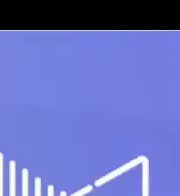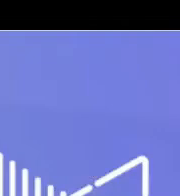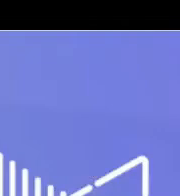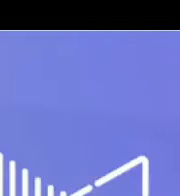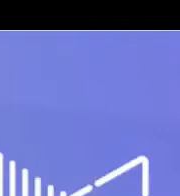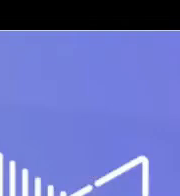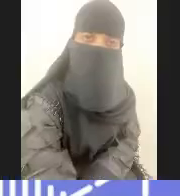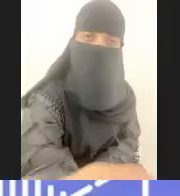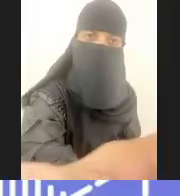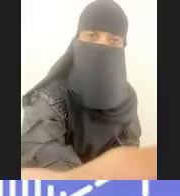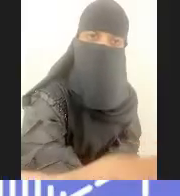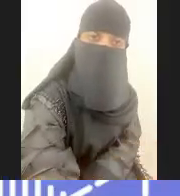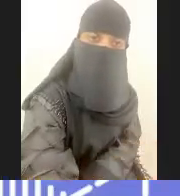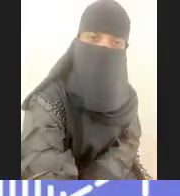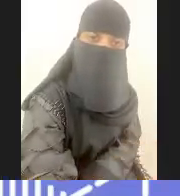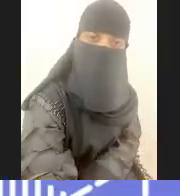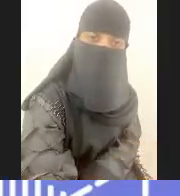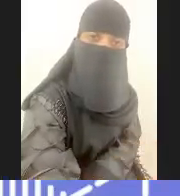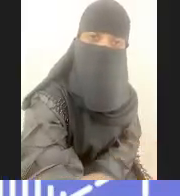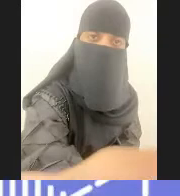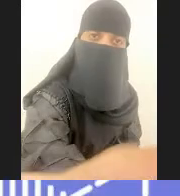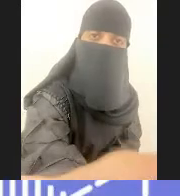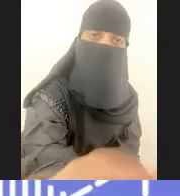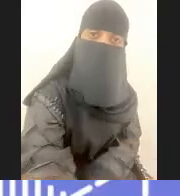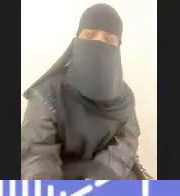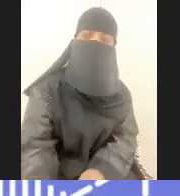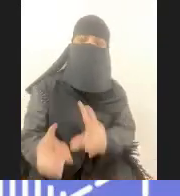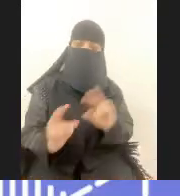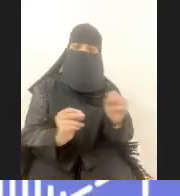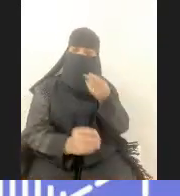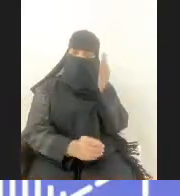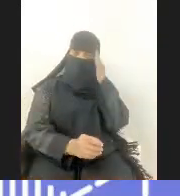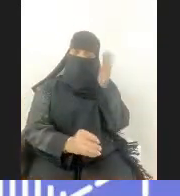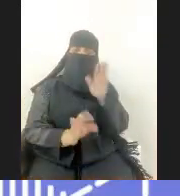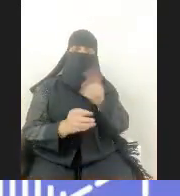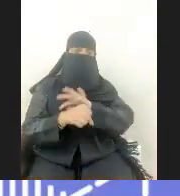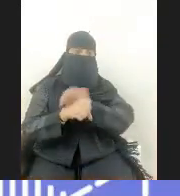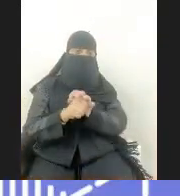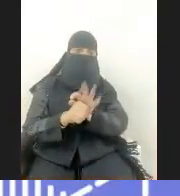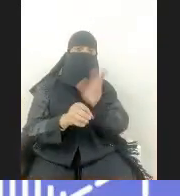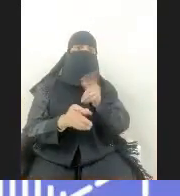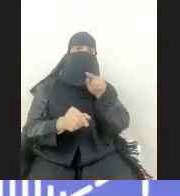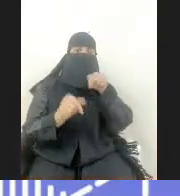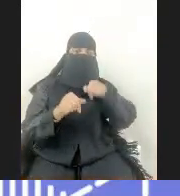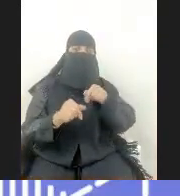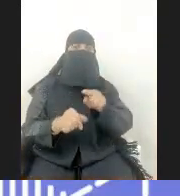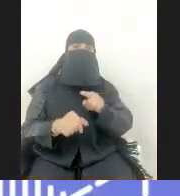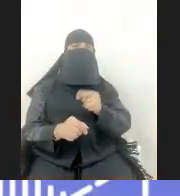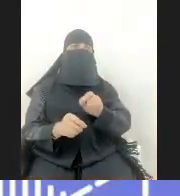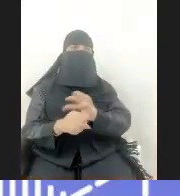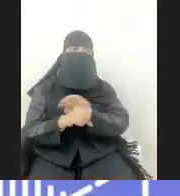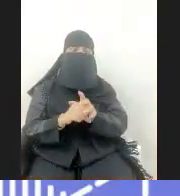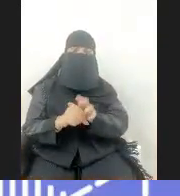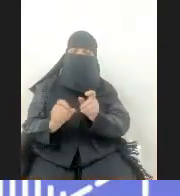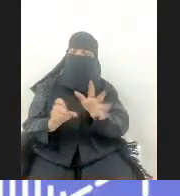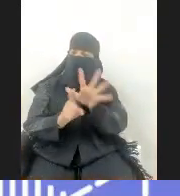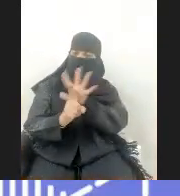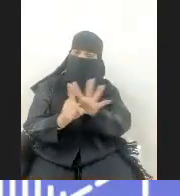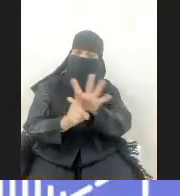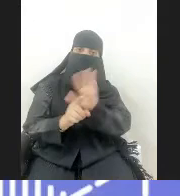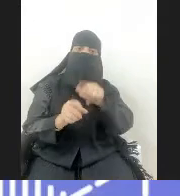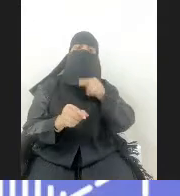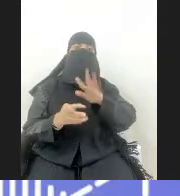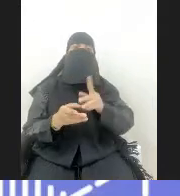كما تعلمون كيف أثرت جائحة كورونا على تكنولوجيا التعليم كما نعرفه اليوم، وكيف أصبحت هذه الجائحة ساعت